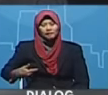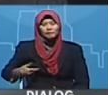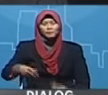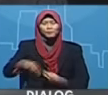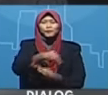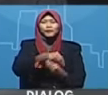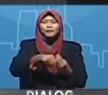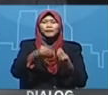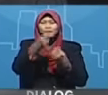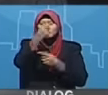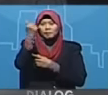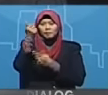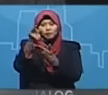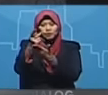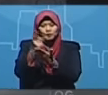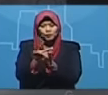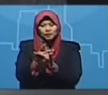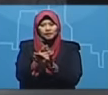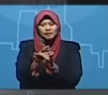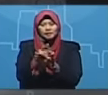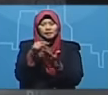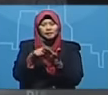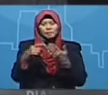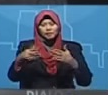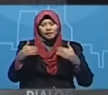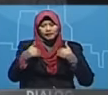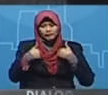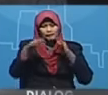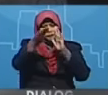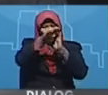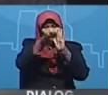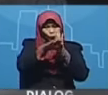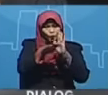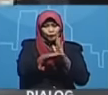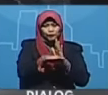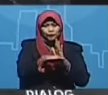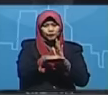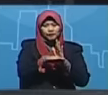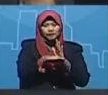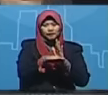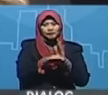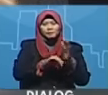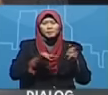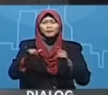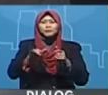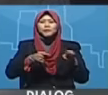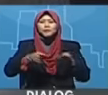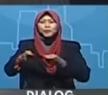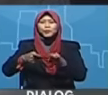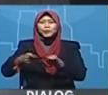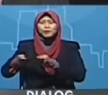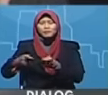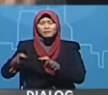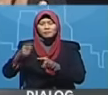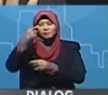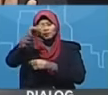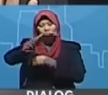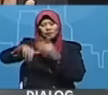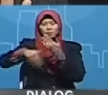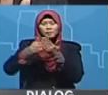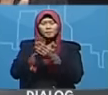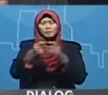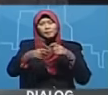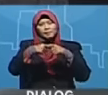ini kita nak sediakan, telah sediakan modul ya. Satunya dari segi pengurusan secara holistik berkaitan umrah